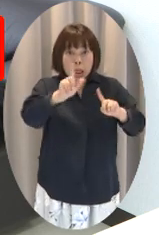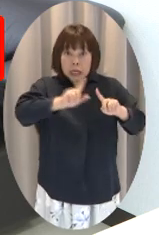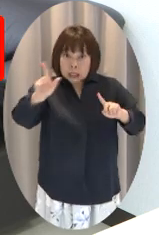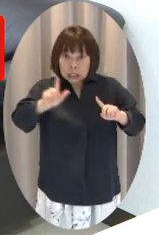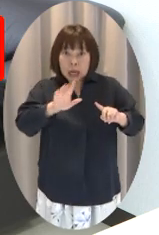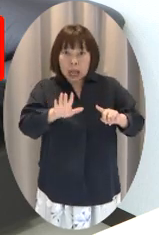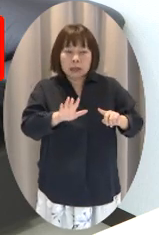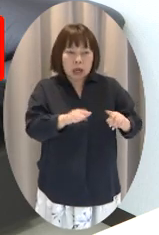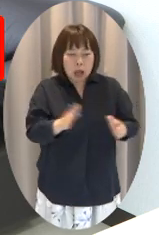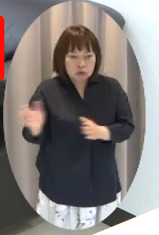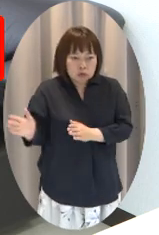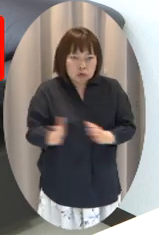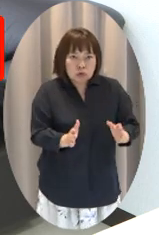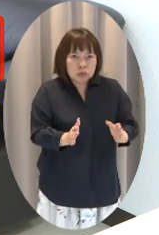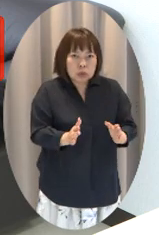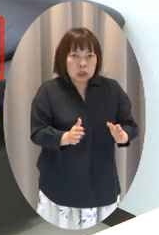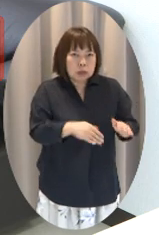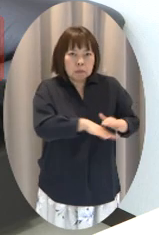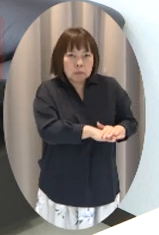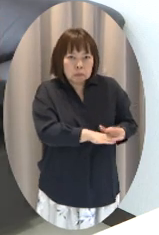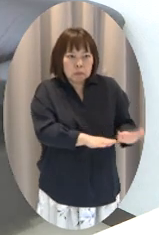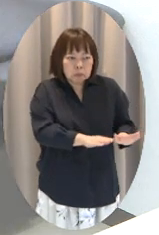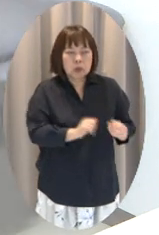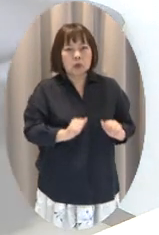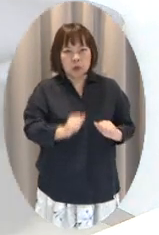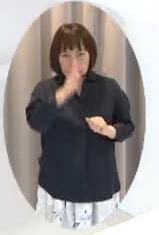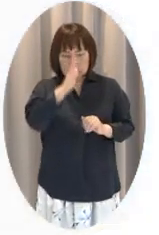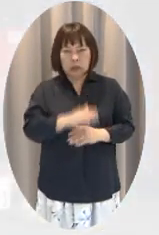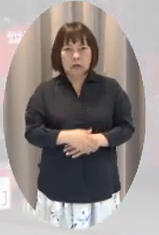いつでも使用できるように準備しましょう。